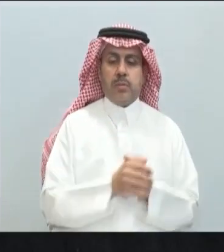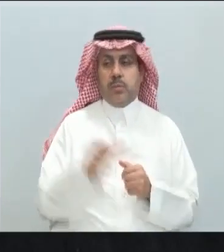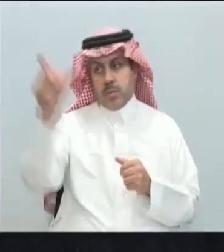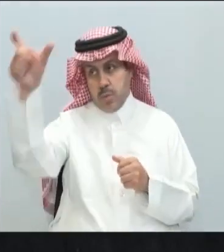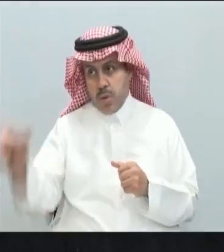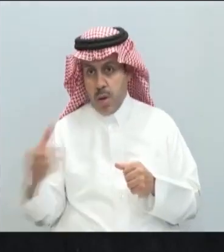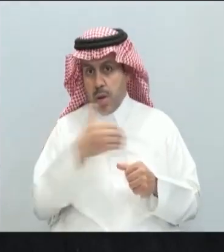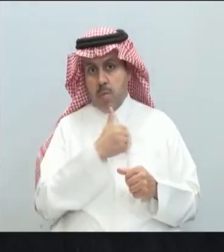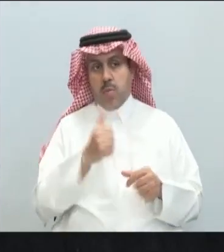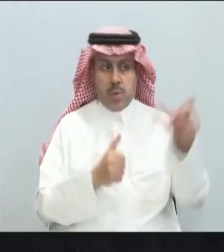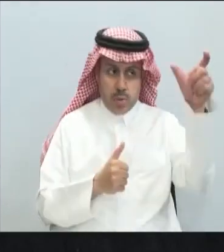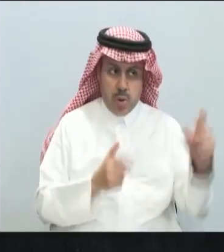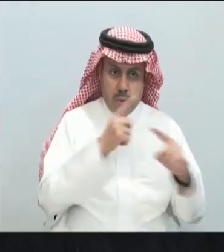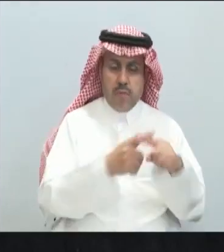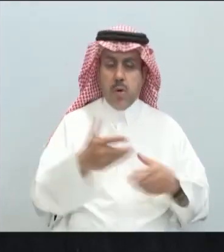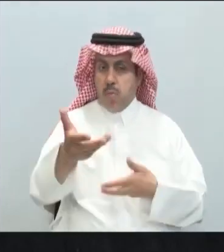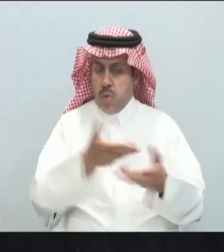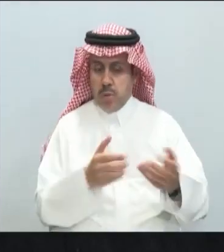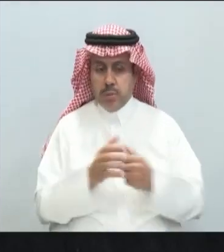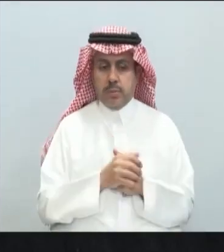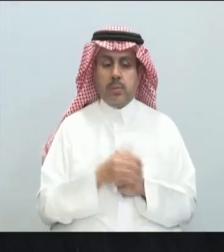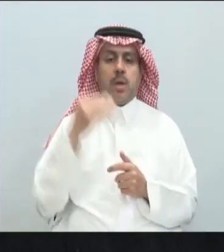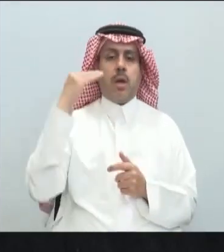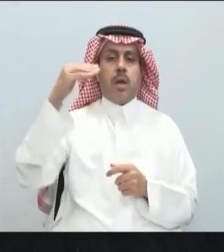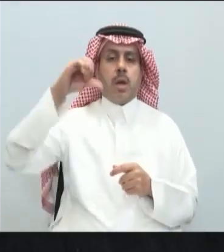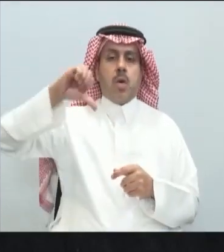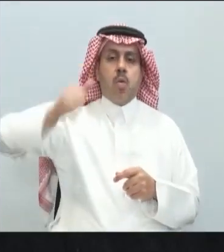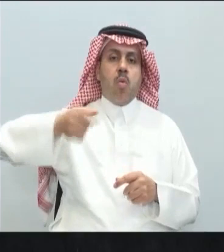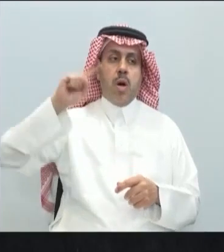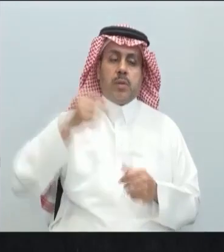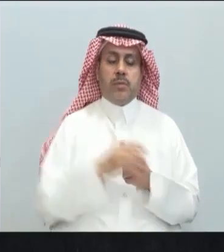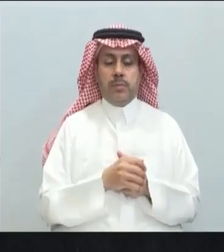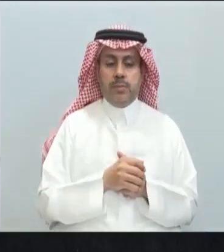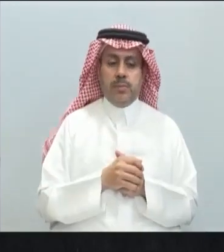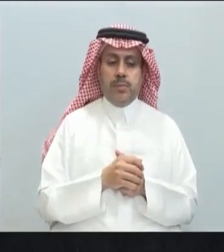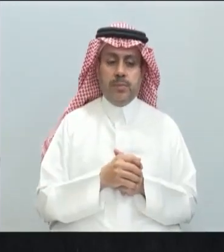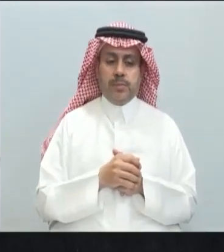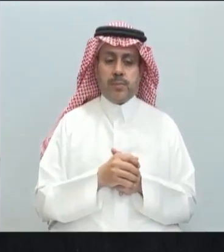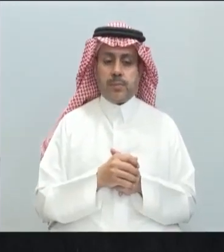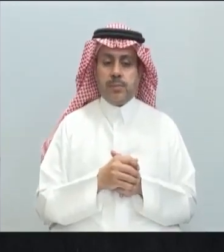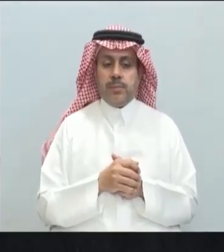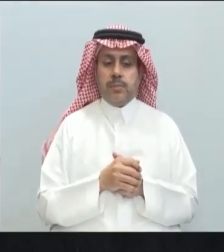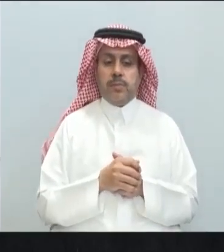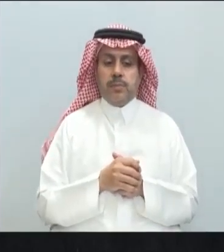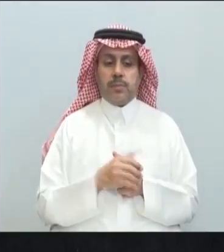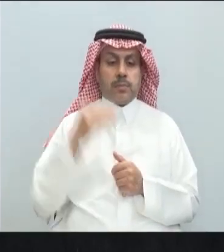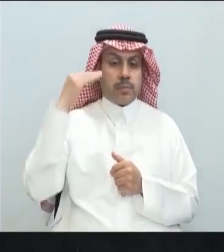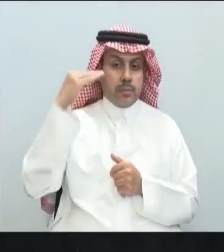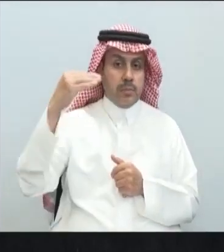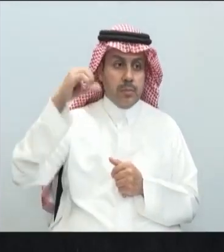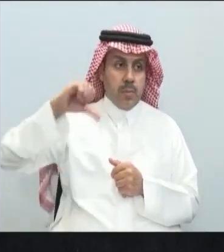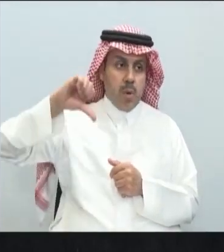اهل الايمان والكفار فاي معنى يصب في هذا المحور والموضوع فهو مناسب المقصود ان